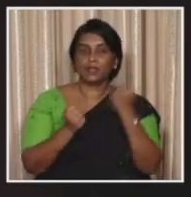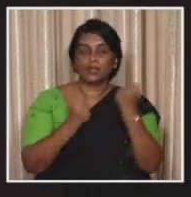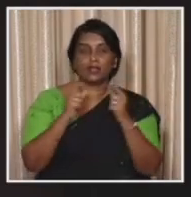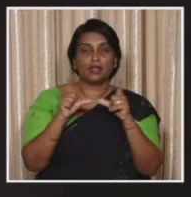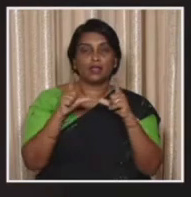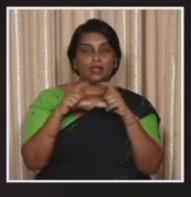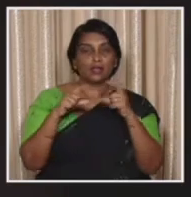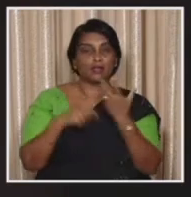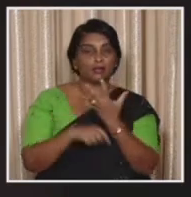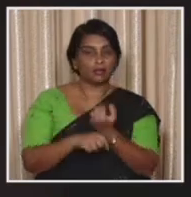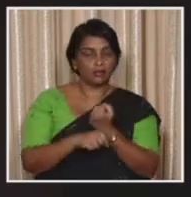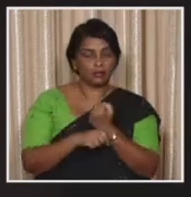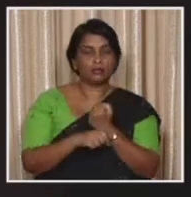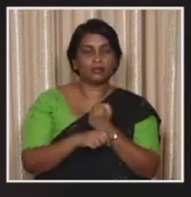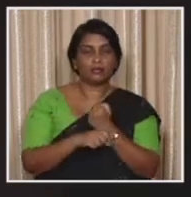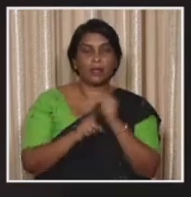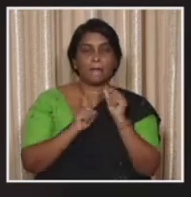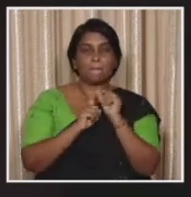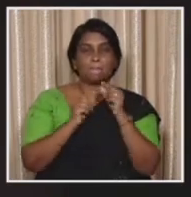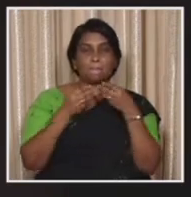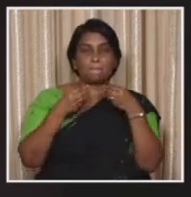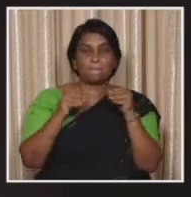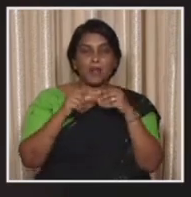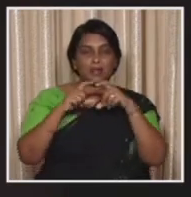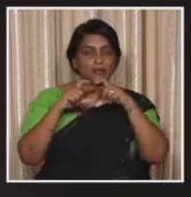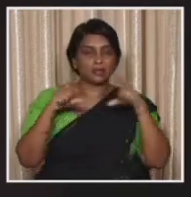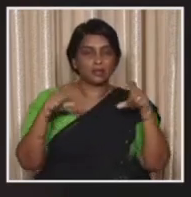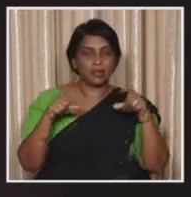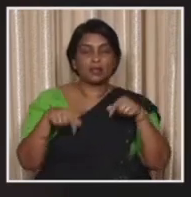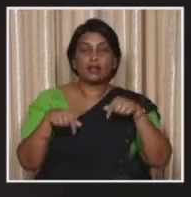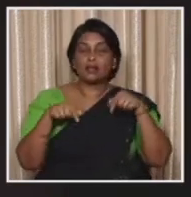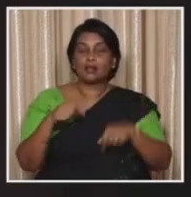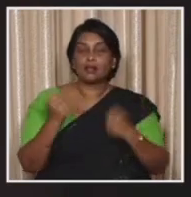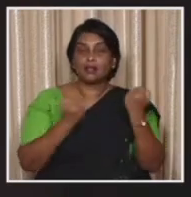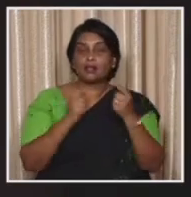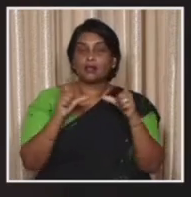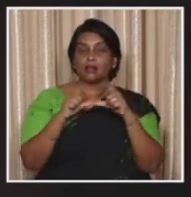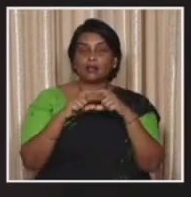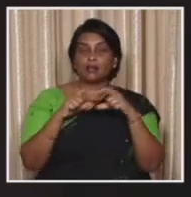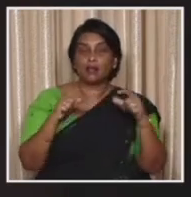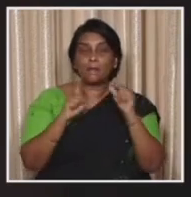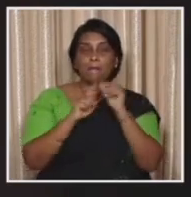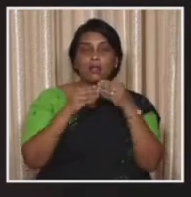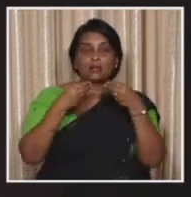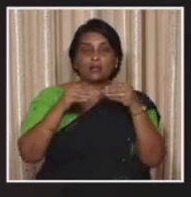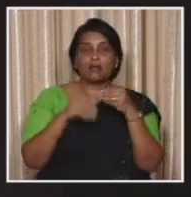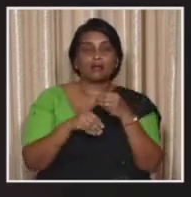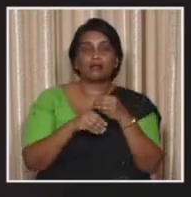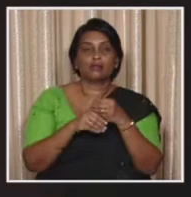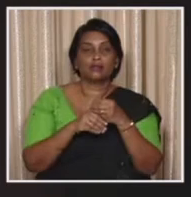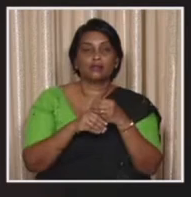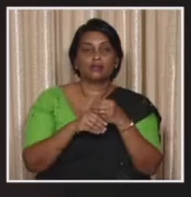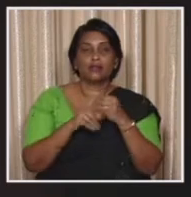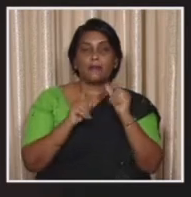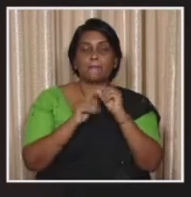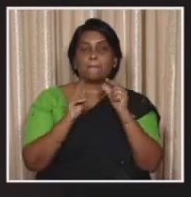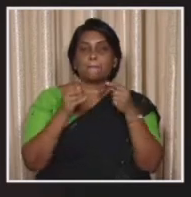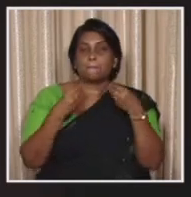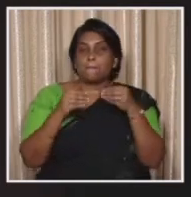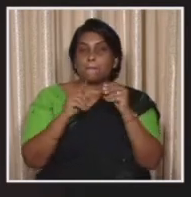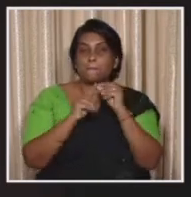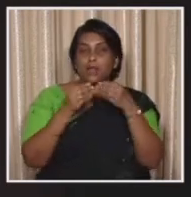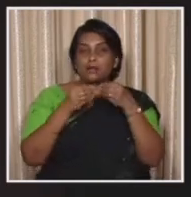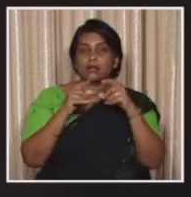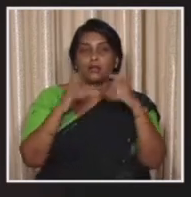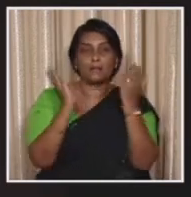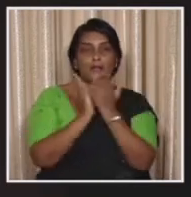ලයිසන් එකක් ගත්තට පස්සේ ප්ලාස්ටික් කාඩ් එකක් හම්බුණා අද රියදුරු බලපත්‍රය ගන්න මිනිහට ප්ලාස්ටික් කාඩ් එකක් දෙන්න ප්ලාස්ටික් කාඩ් එක නැහැ